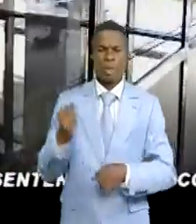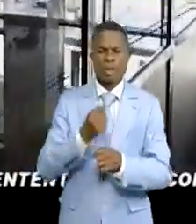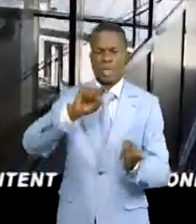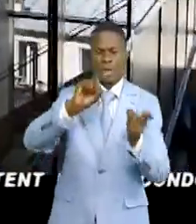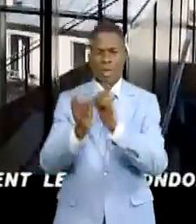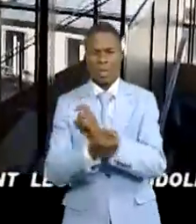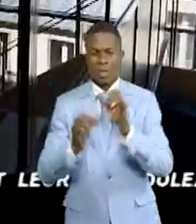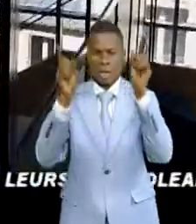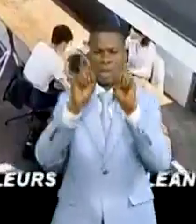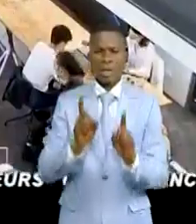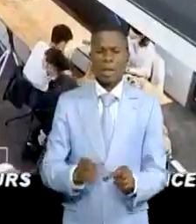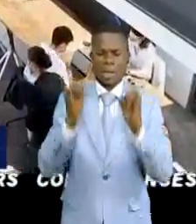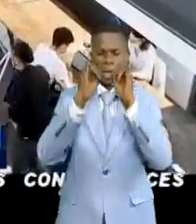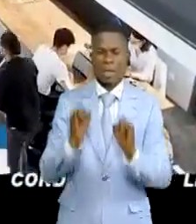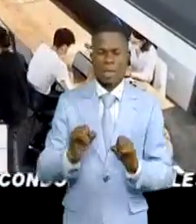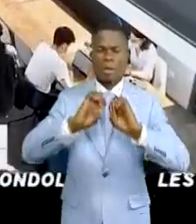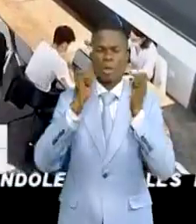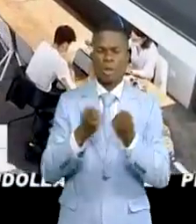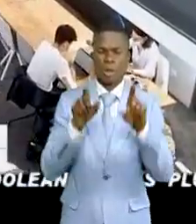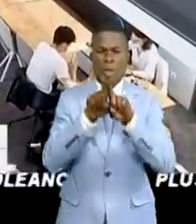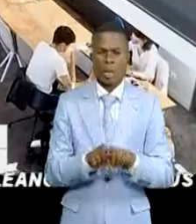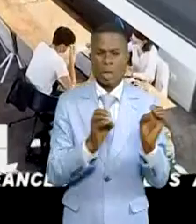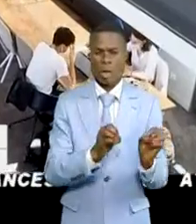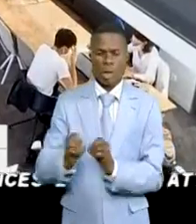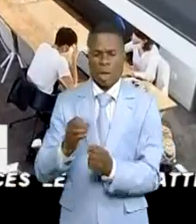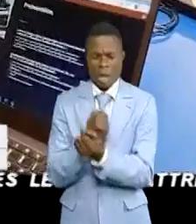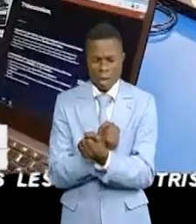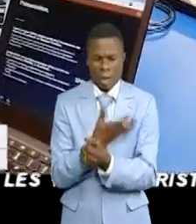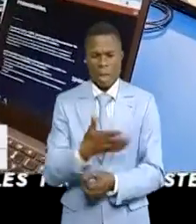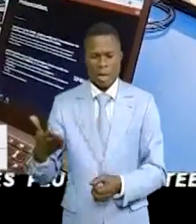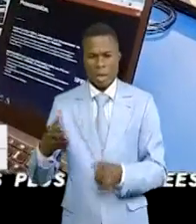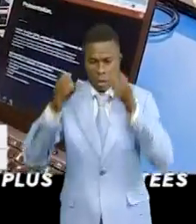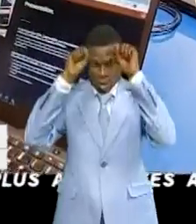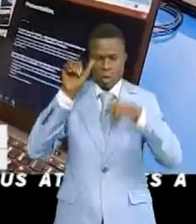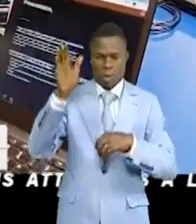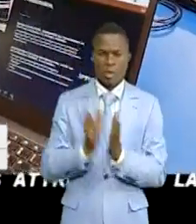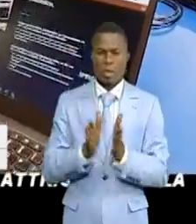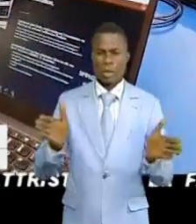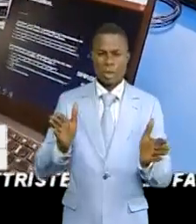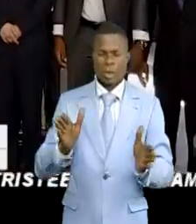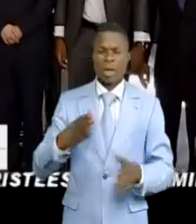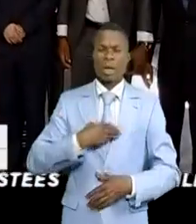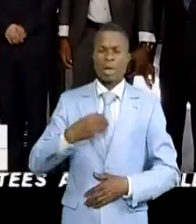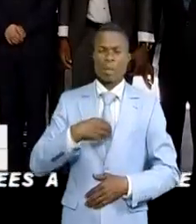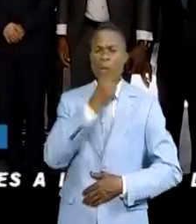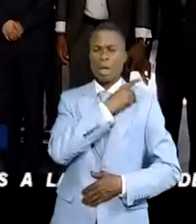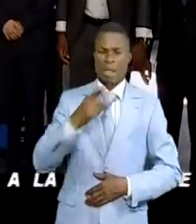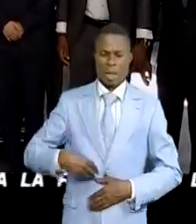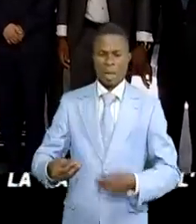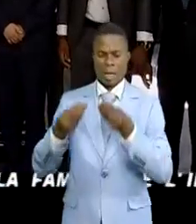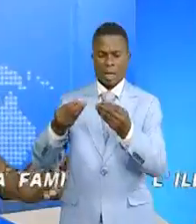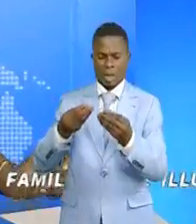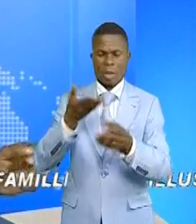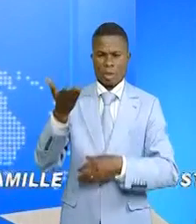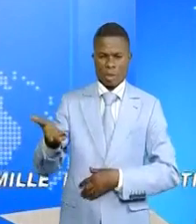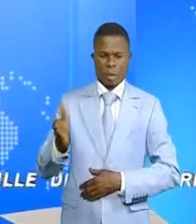transformation numérique des entreprises et organisations, en suivant les éléments que le président directeur général David Layani a mis à sa